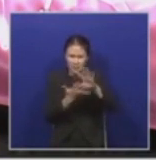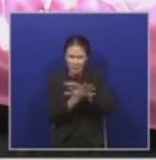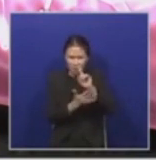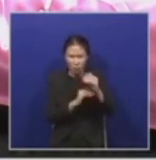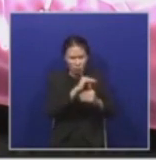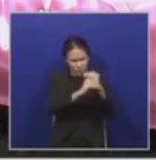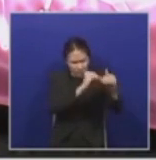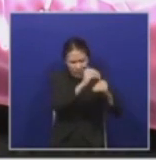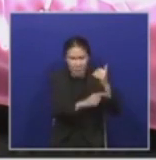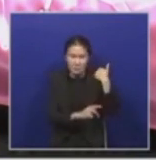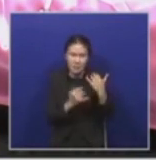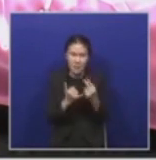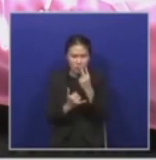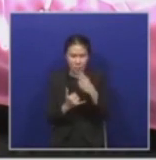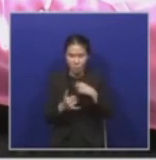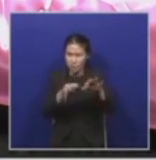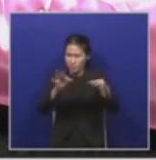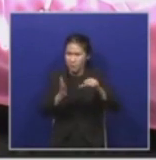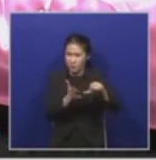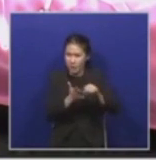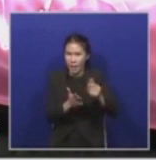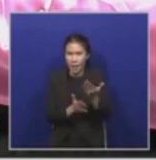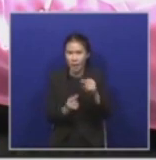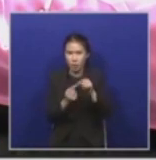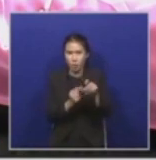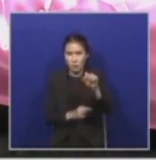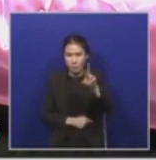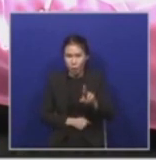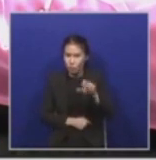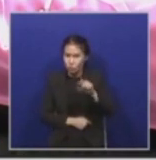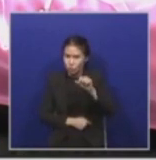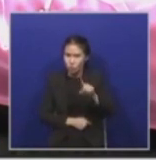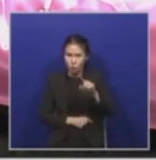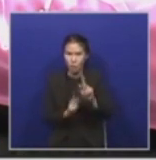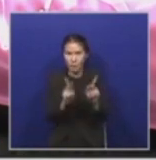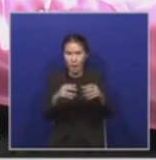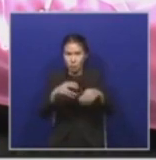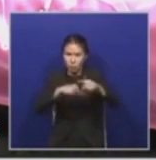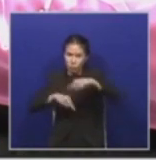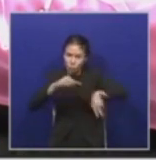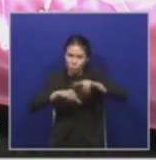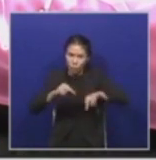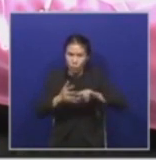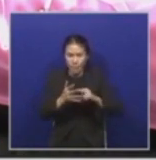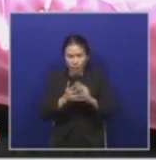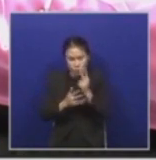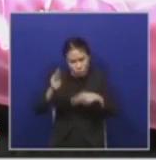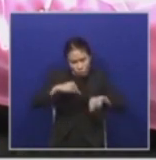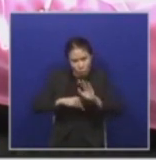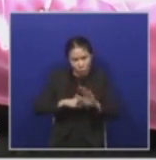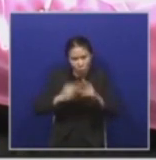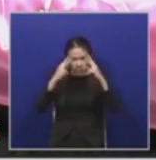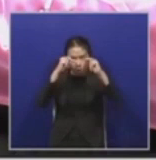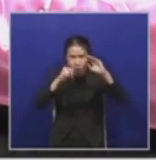แบบนี้ไงท่านประธานครับรายการเงินสำรองเพื่อกรณีฉุกเฉินหรือจำเป็นโดยมีคณะกรรมการและกรรมธิการขึ้นมากันกรองและตรวจสอบการใช้เงินของนายกรั